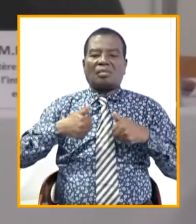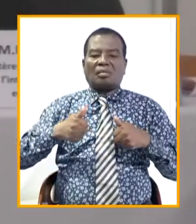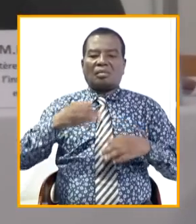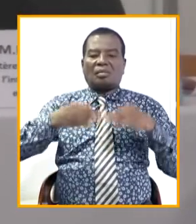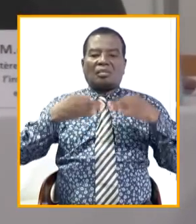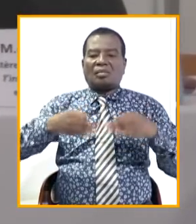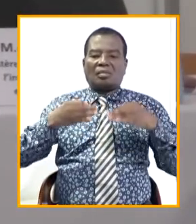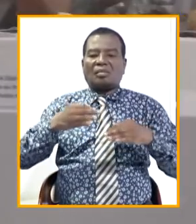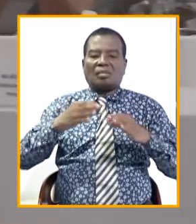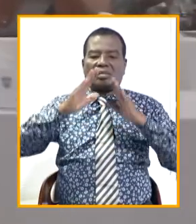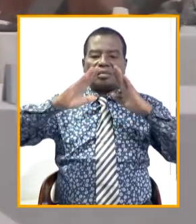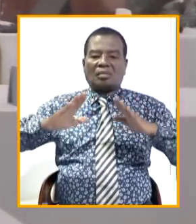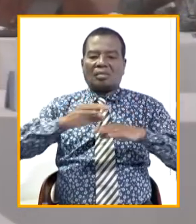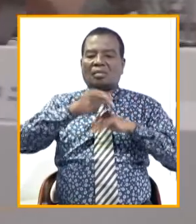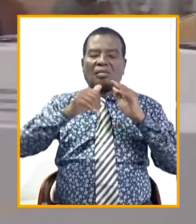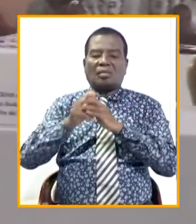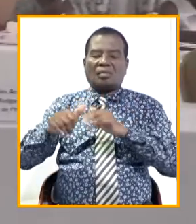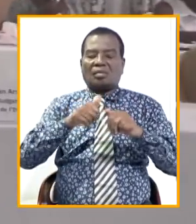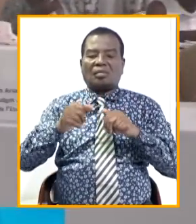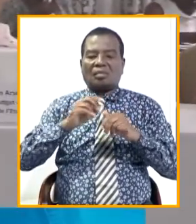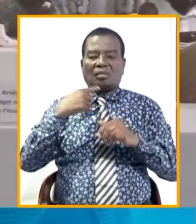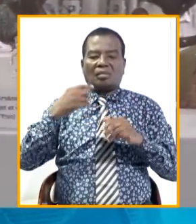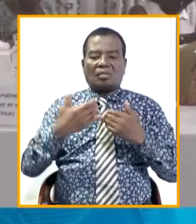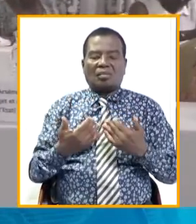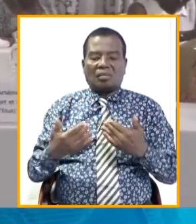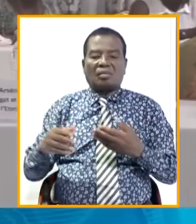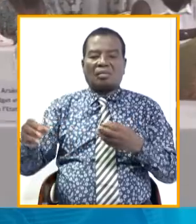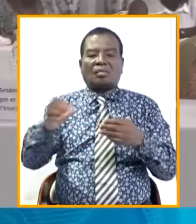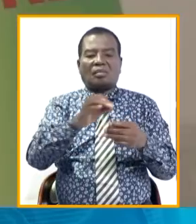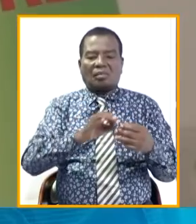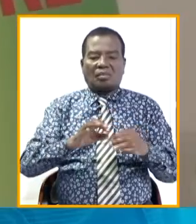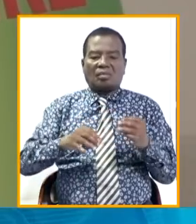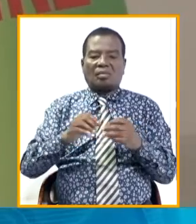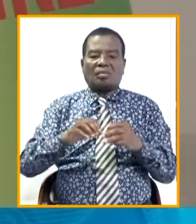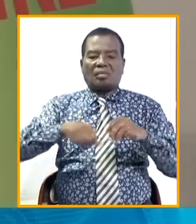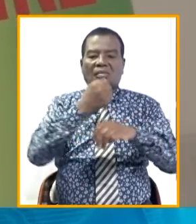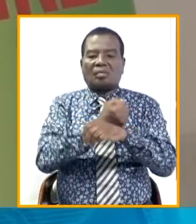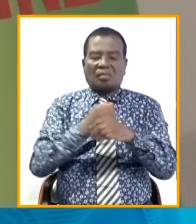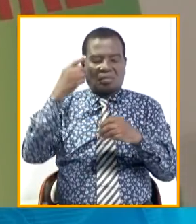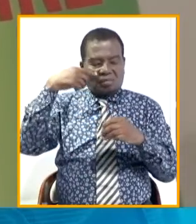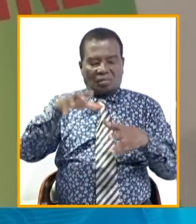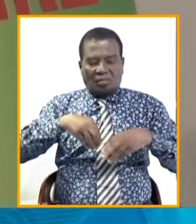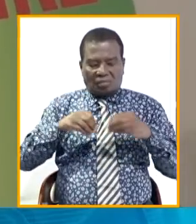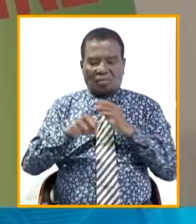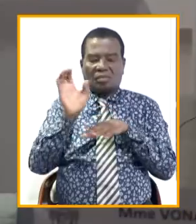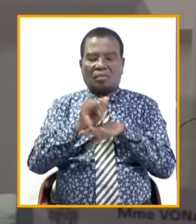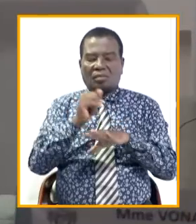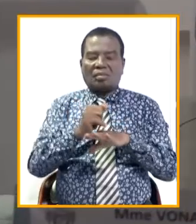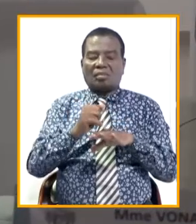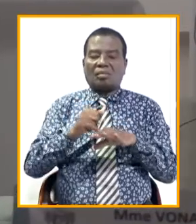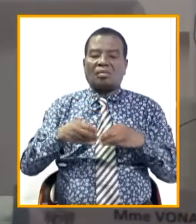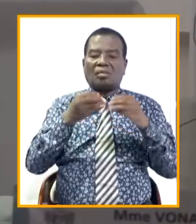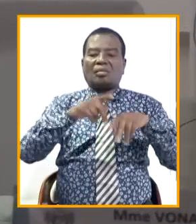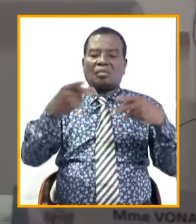la justice. Toutes ces actions sont désormais coordonnées par l'autorité centrale pour l'adoption en Côte d'Ivoire, mise